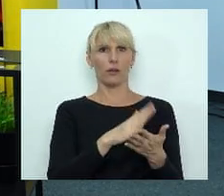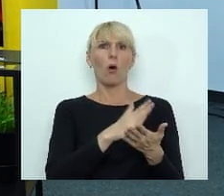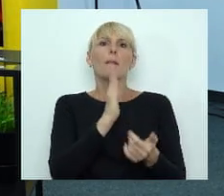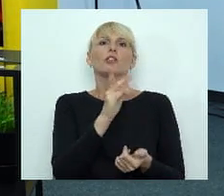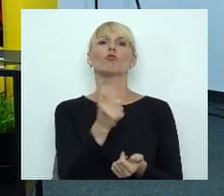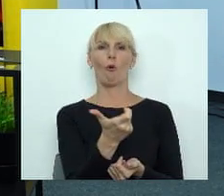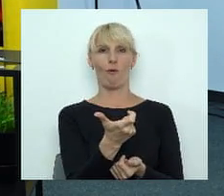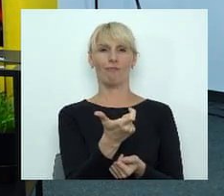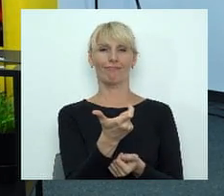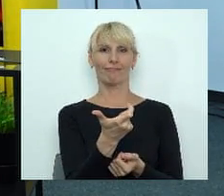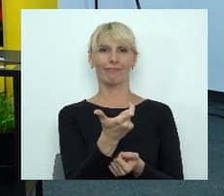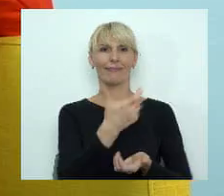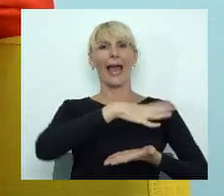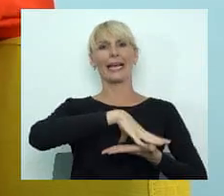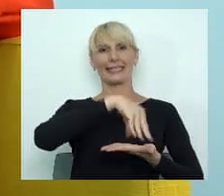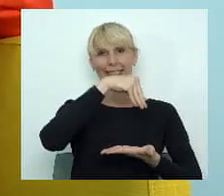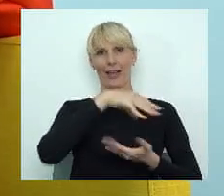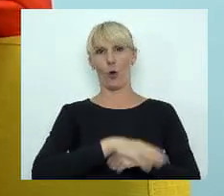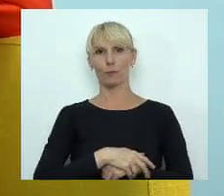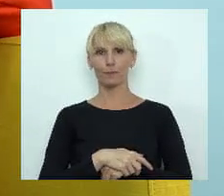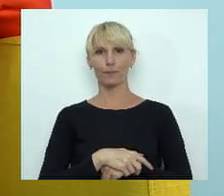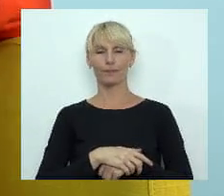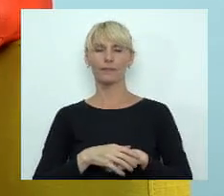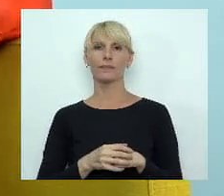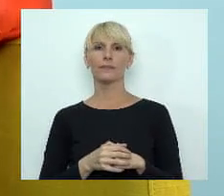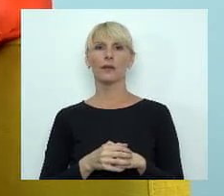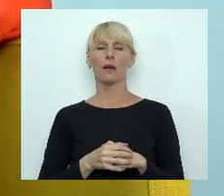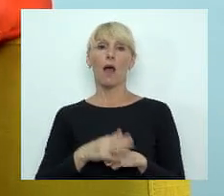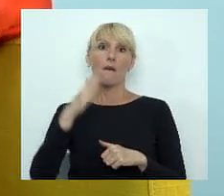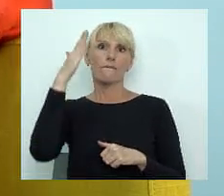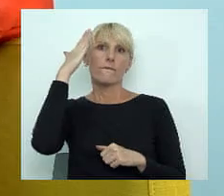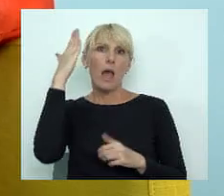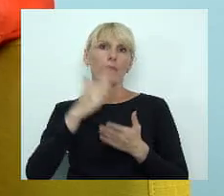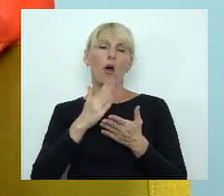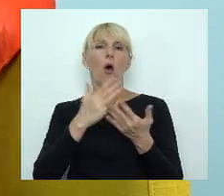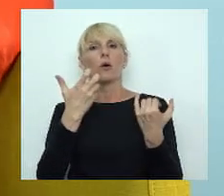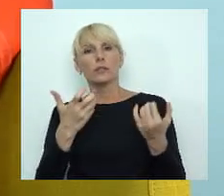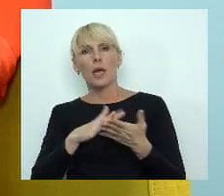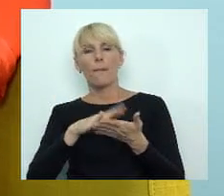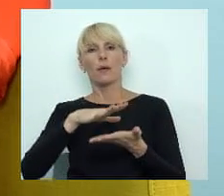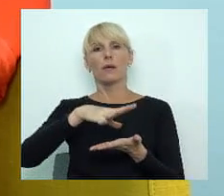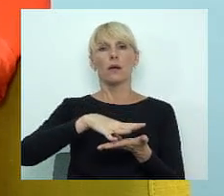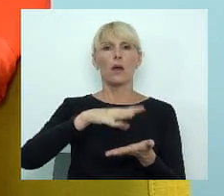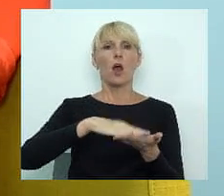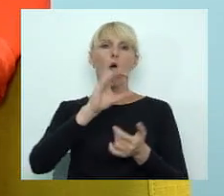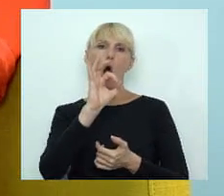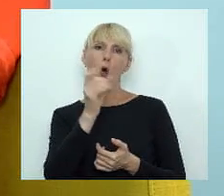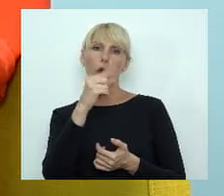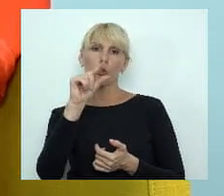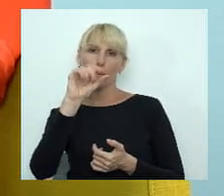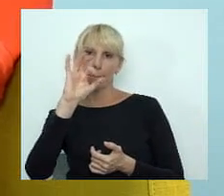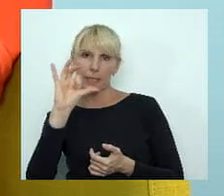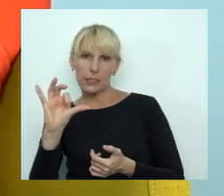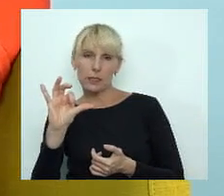kserokopia. Najprościej. Oczywiście możemy mówić, że dążymy do odpisów, wypisów, no ale tak. Prawda jest taka, że dużo więcej